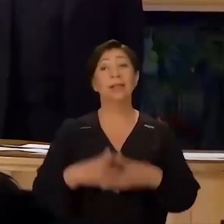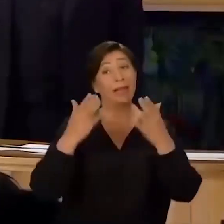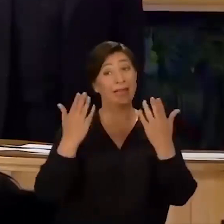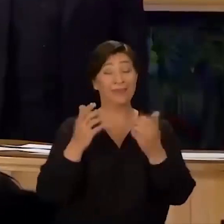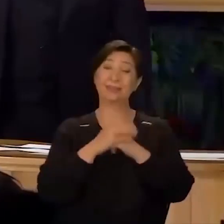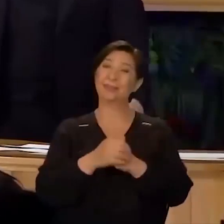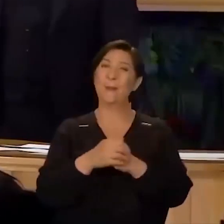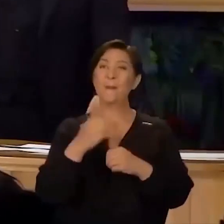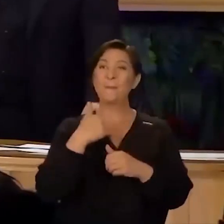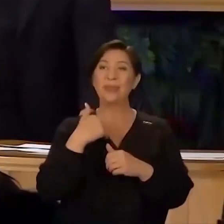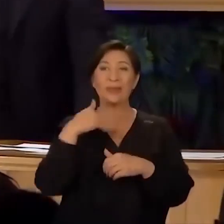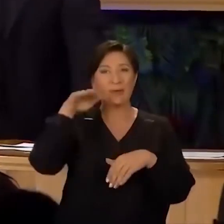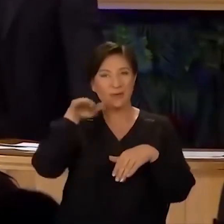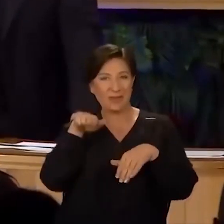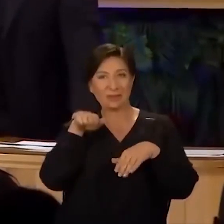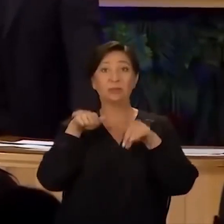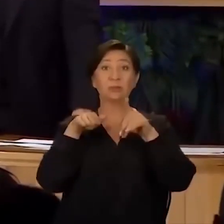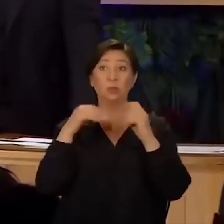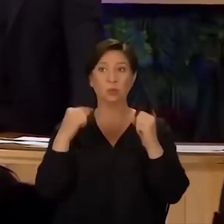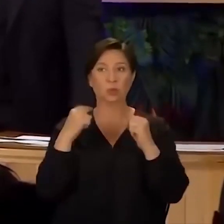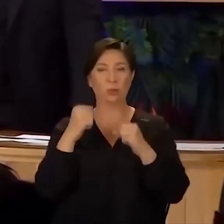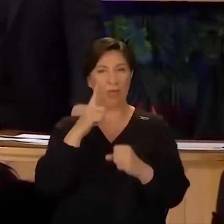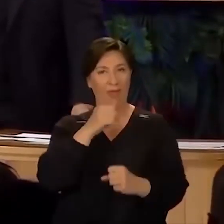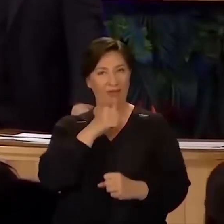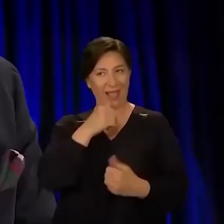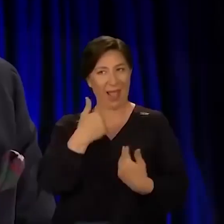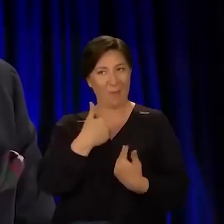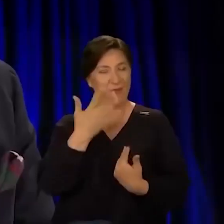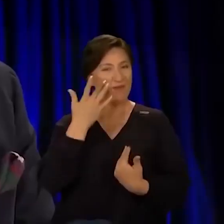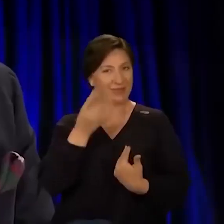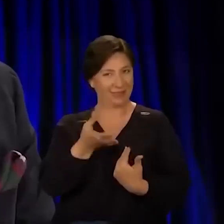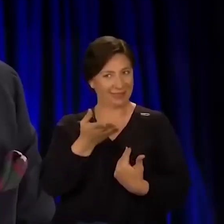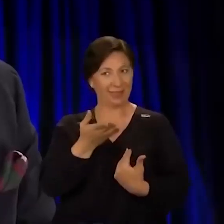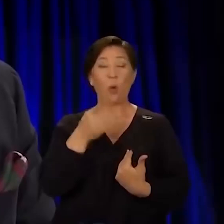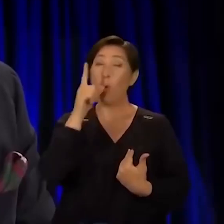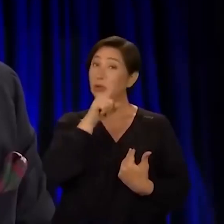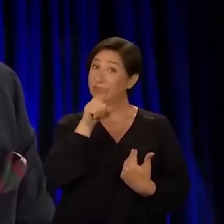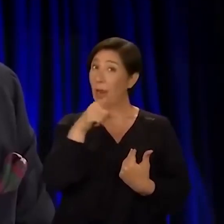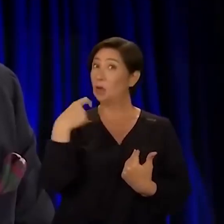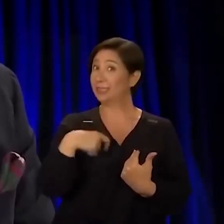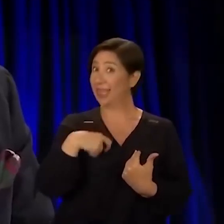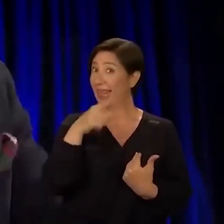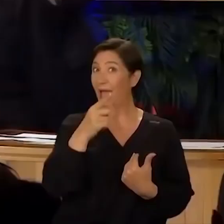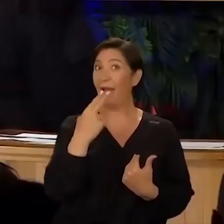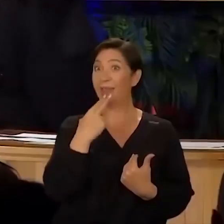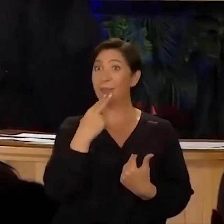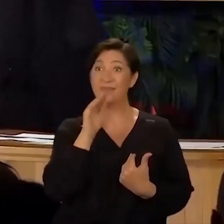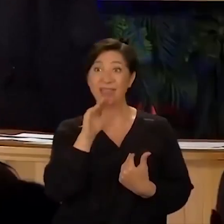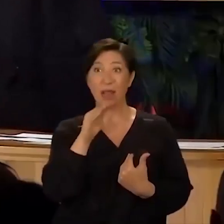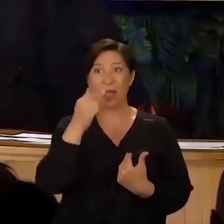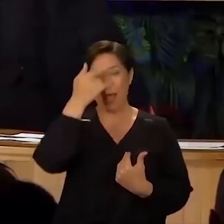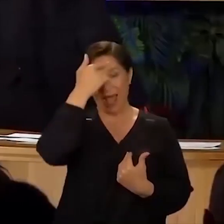evet evet ben de ufak tefek fakat hı güçlü bir erkeğin Farkındaysan Onun için özellikle